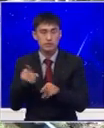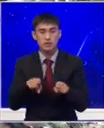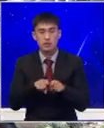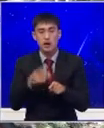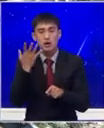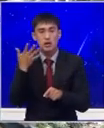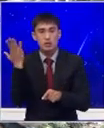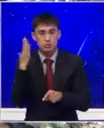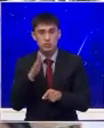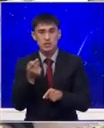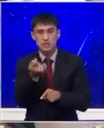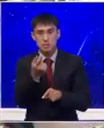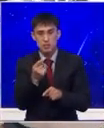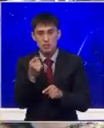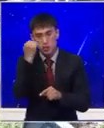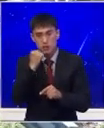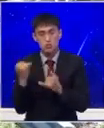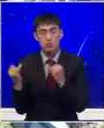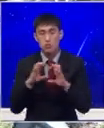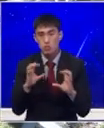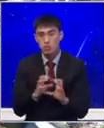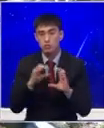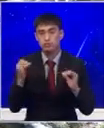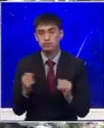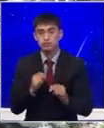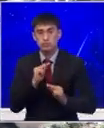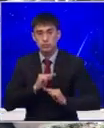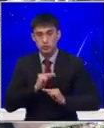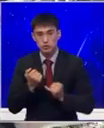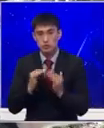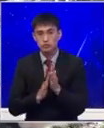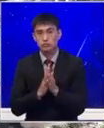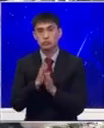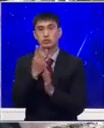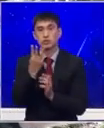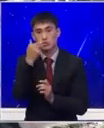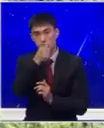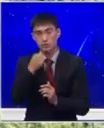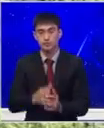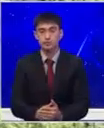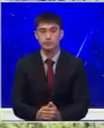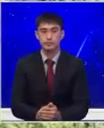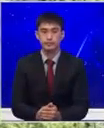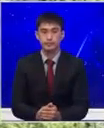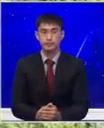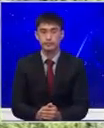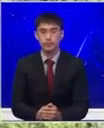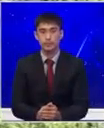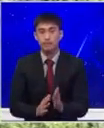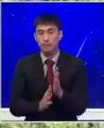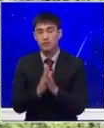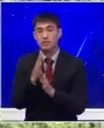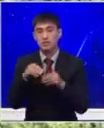и когда-то были семенами благодаря уходу и упорному труду сейчас ему уже три года выращивание